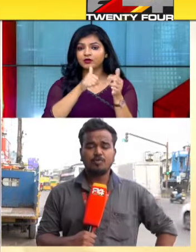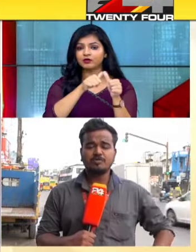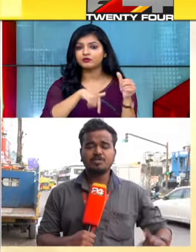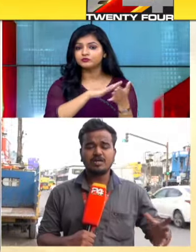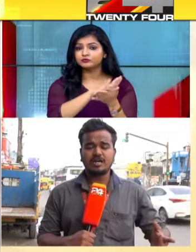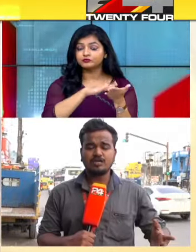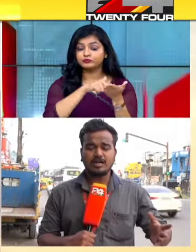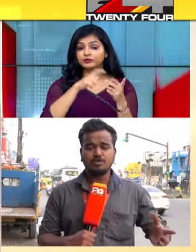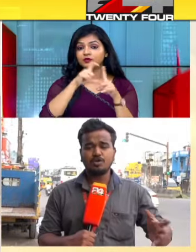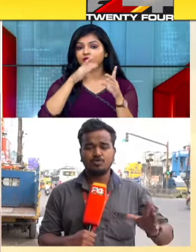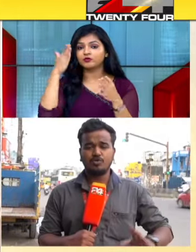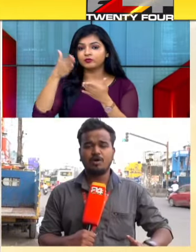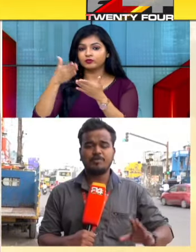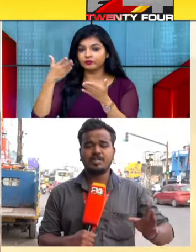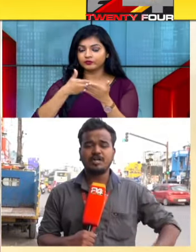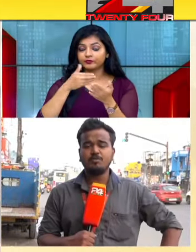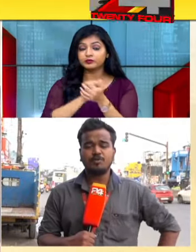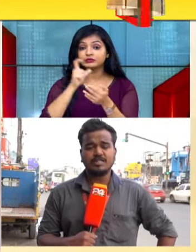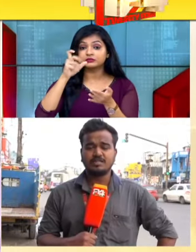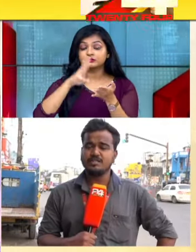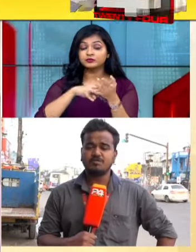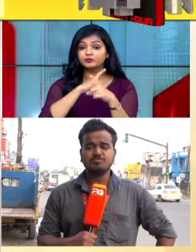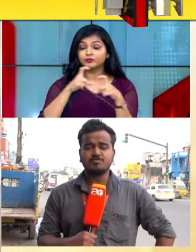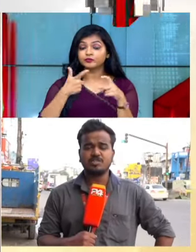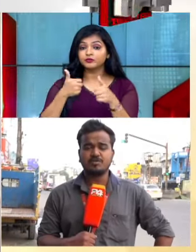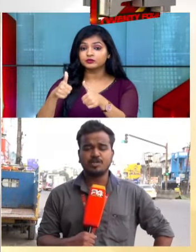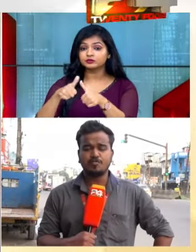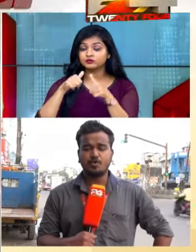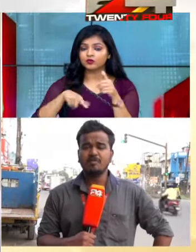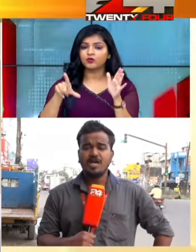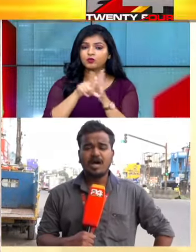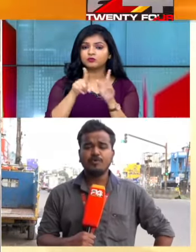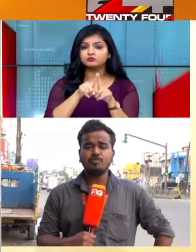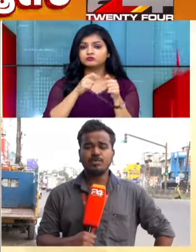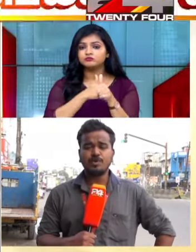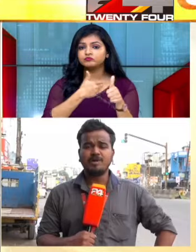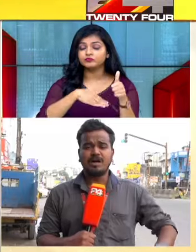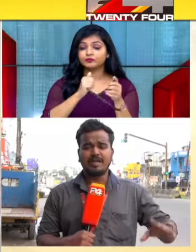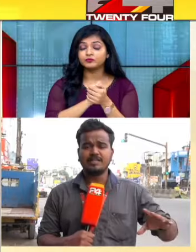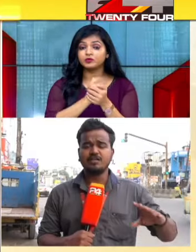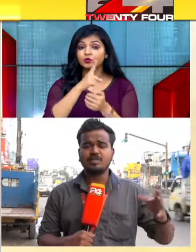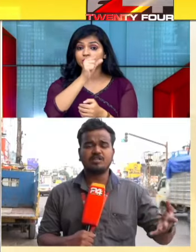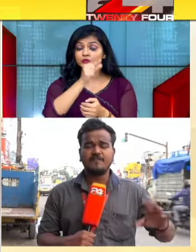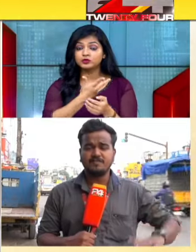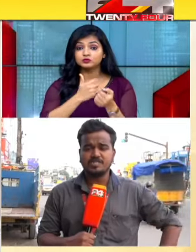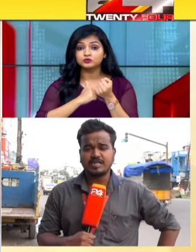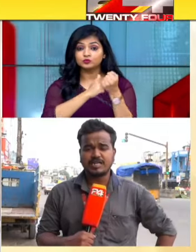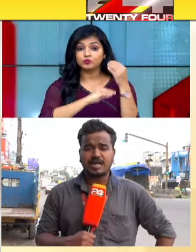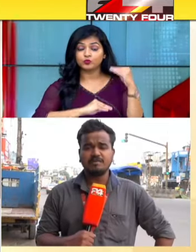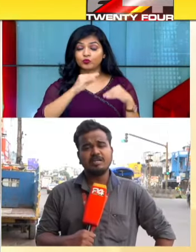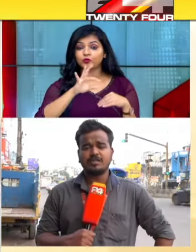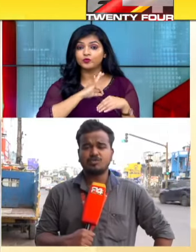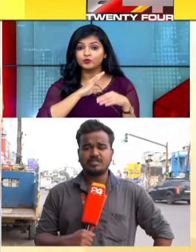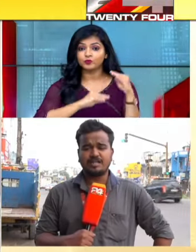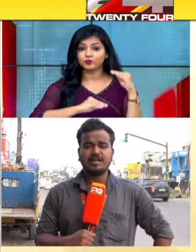തന്നെ മുഖ്യമന്ത്രിയുടെ ആയിട്ടുള്ള ഒരു പ്രതികരണം ഇപ്പോൾ വന്നത് നിയമം നിയമത്തിൻ്റെ വഴിക്ക് പോകും, ആരുടെ മുന്നിലും ഏതെങ്കിലും തരത്തിൽ ഫേവർ